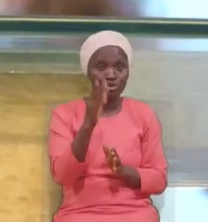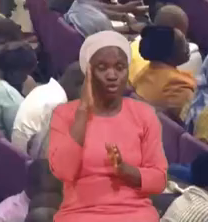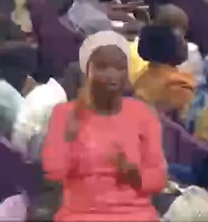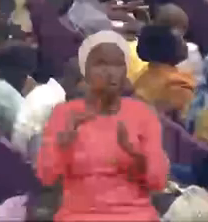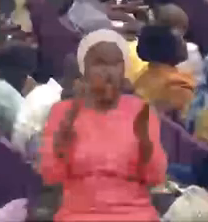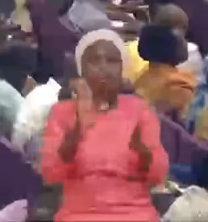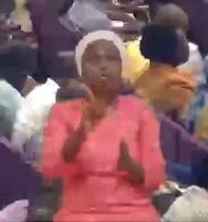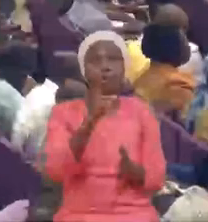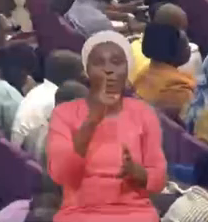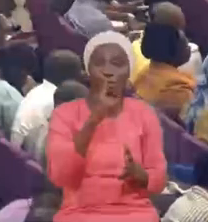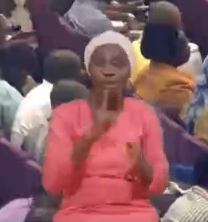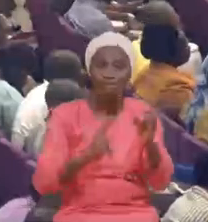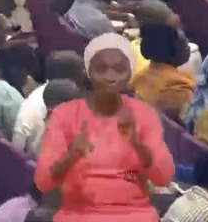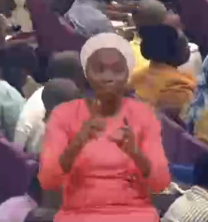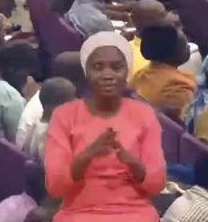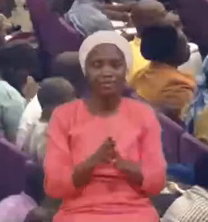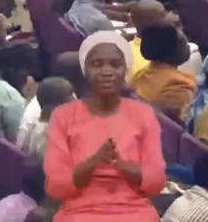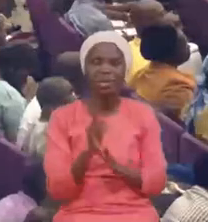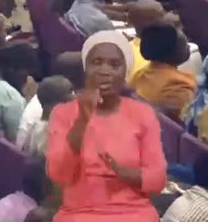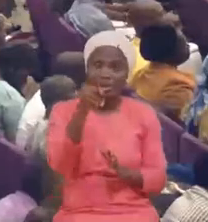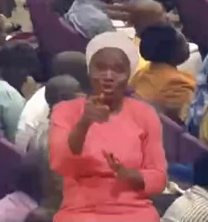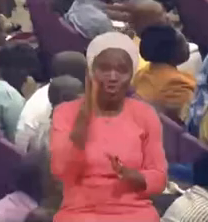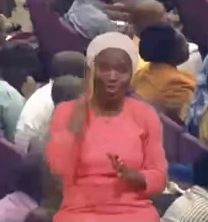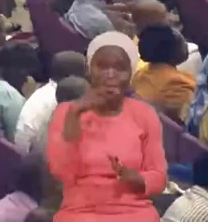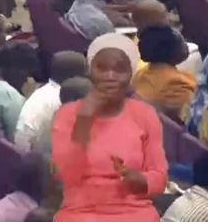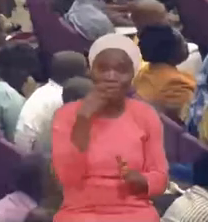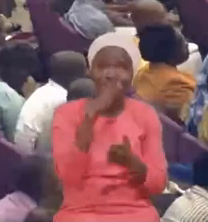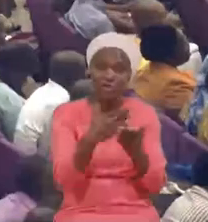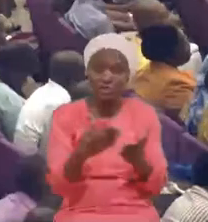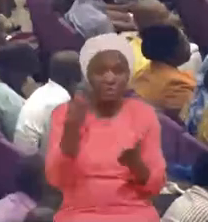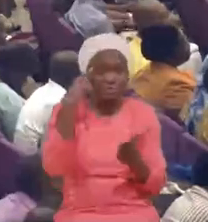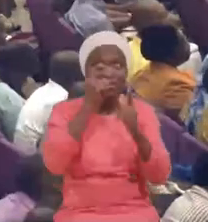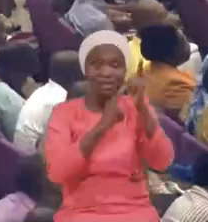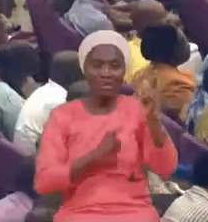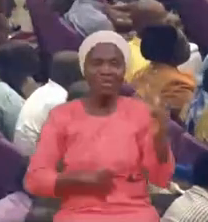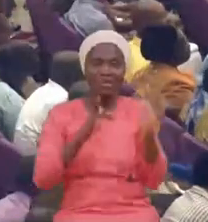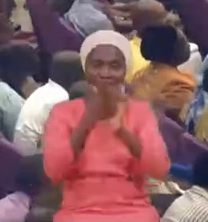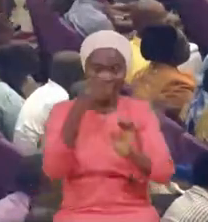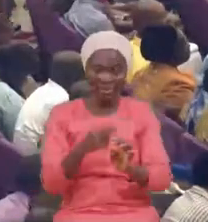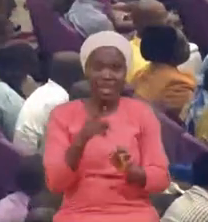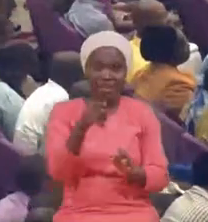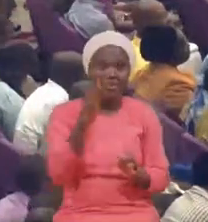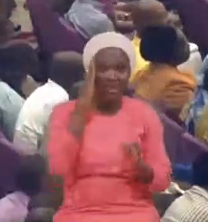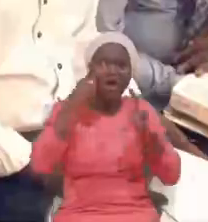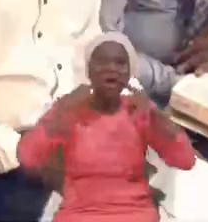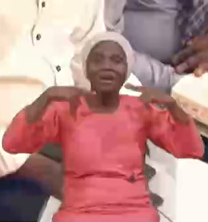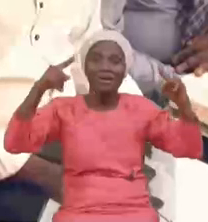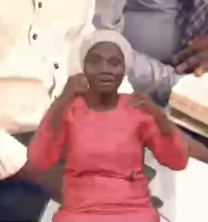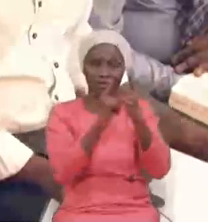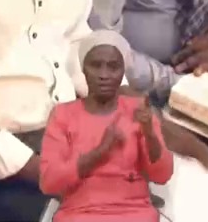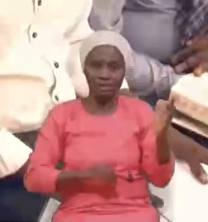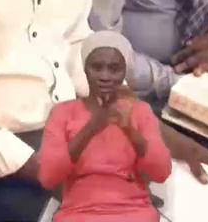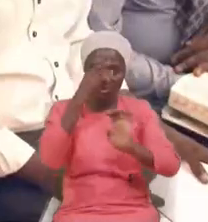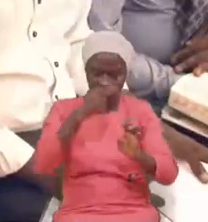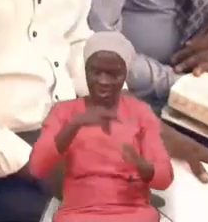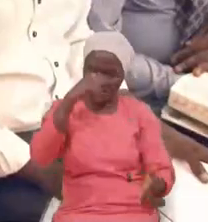Vous allez ouvrir votre bouche. Vous allez dire quelque chose pour le Seigneur. Vous allez publier le